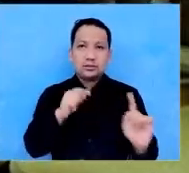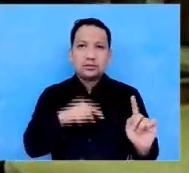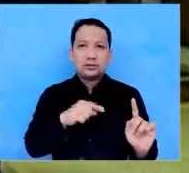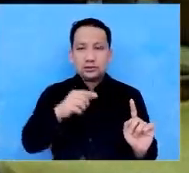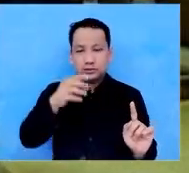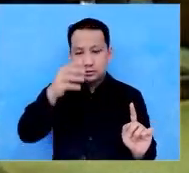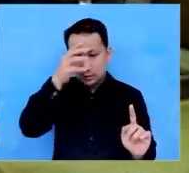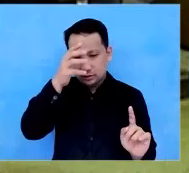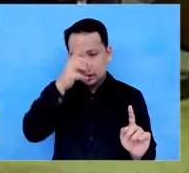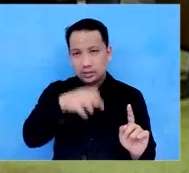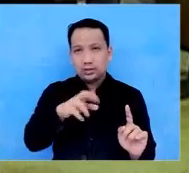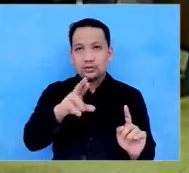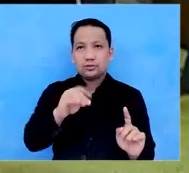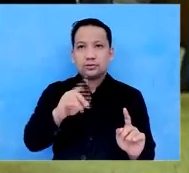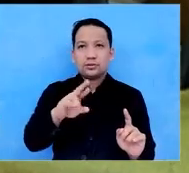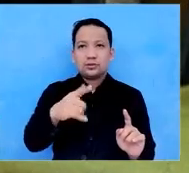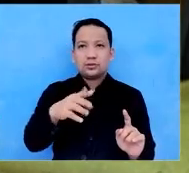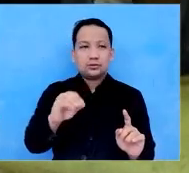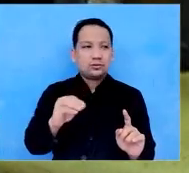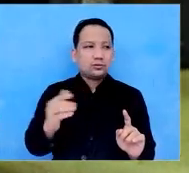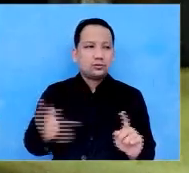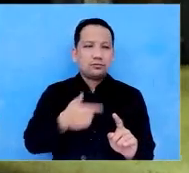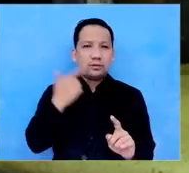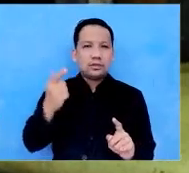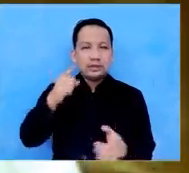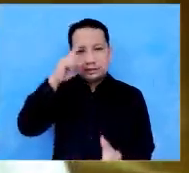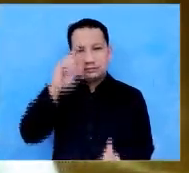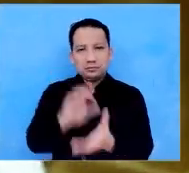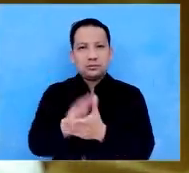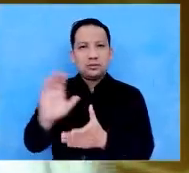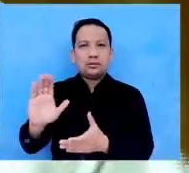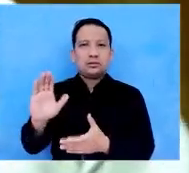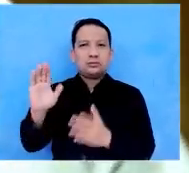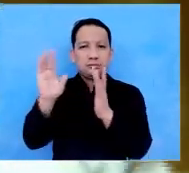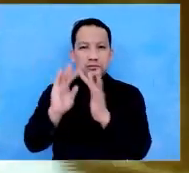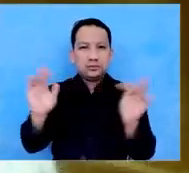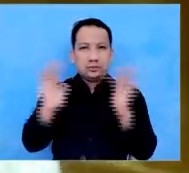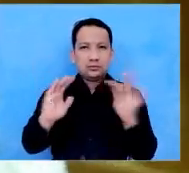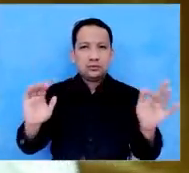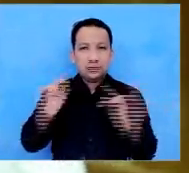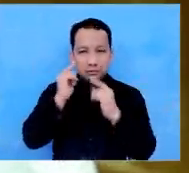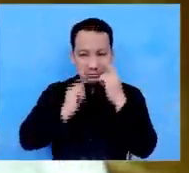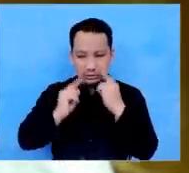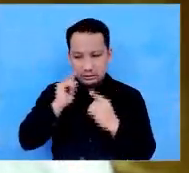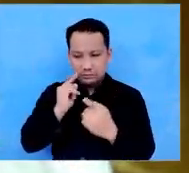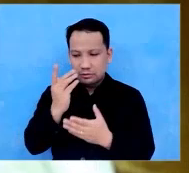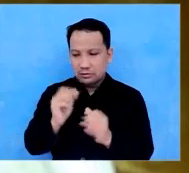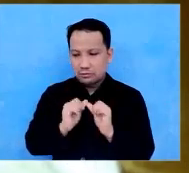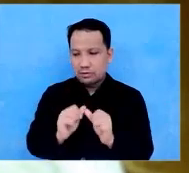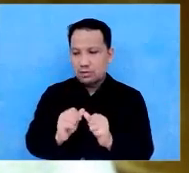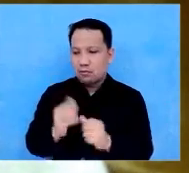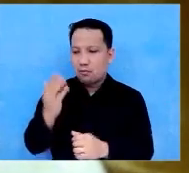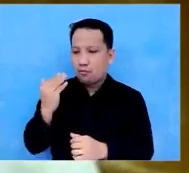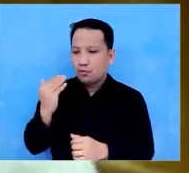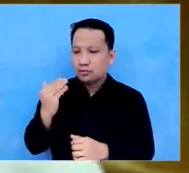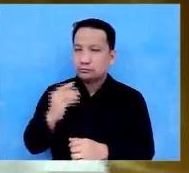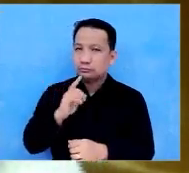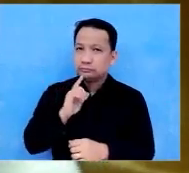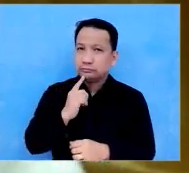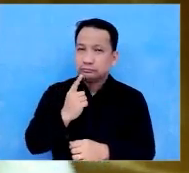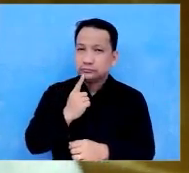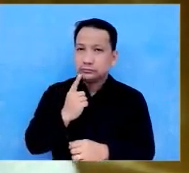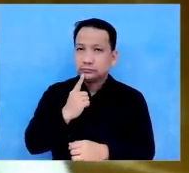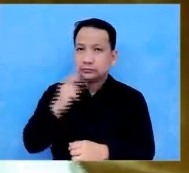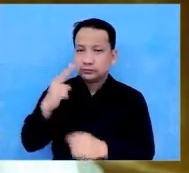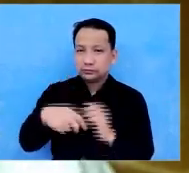Tatay Rodrigo, na matagal na ring namamanata sa pista. Napaluha na lang siya, matapos mangulila ng